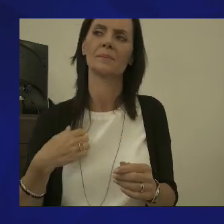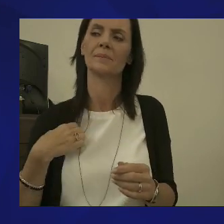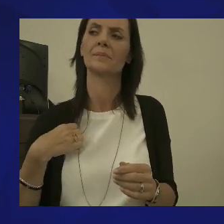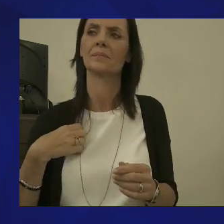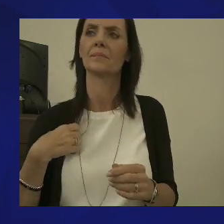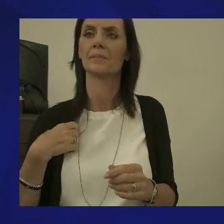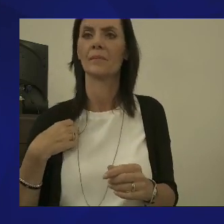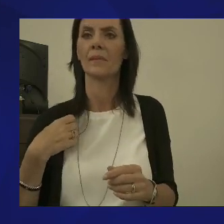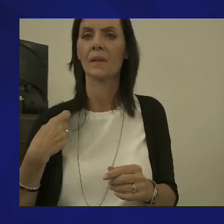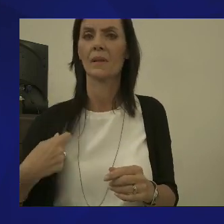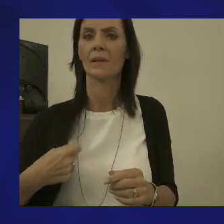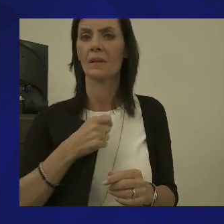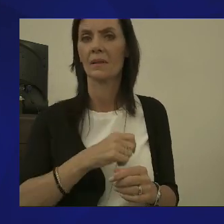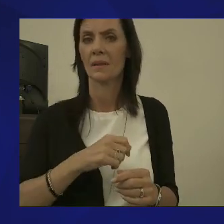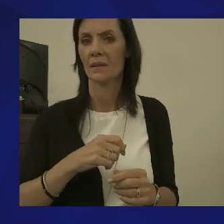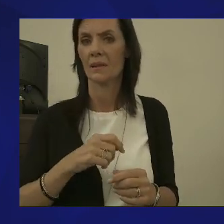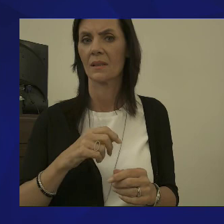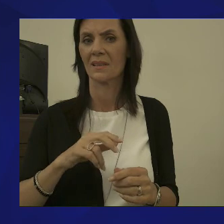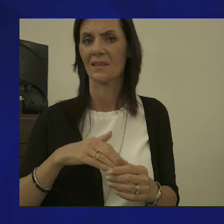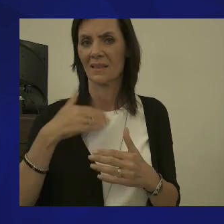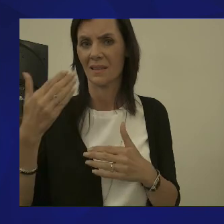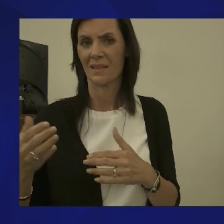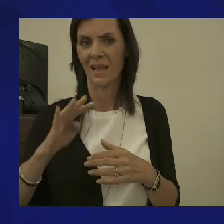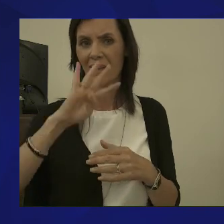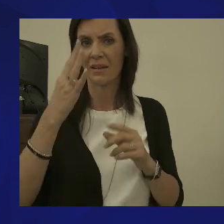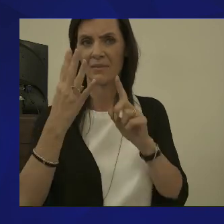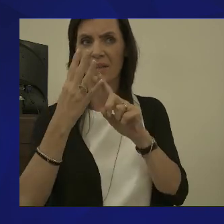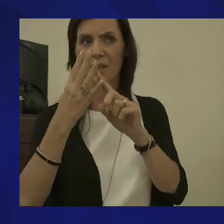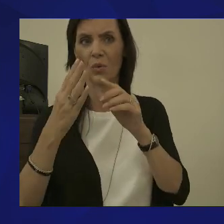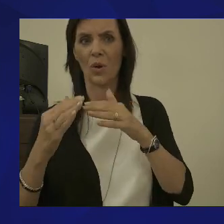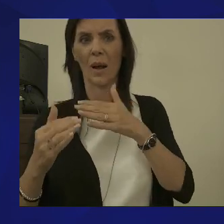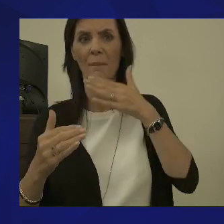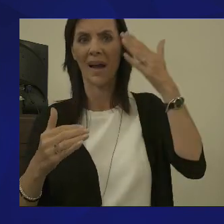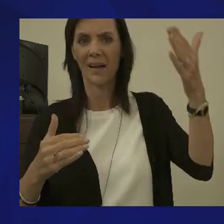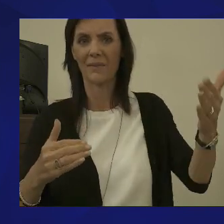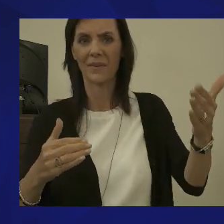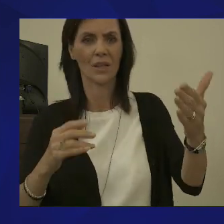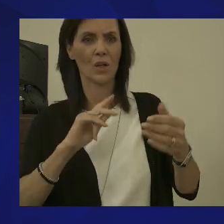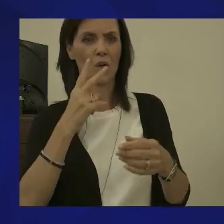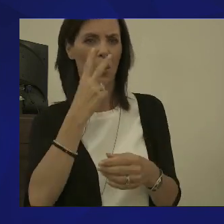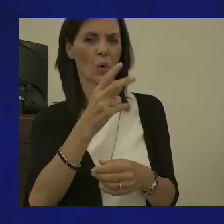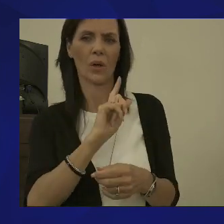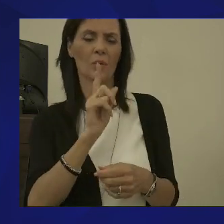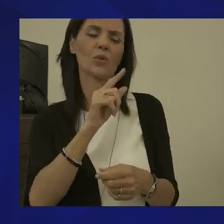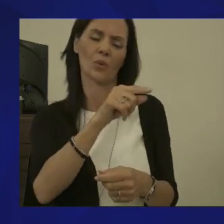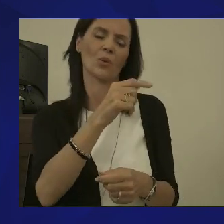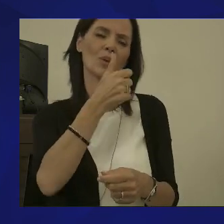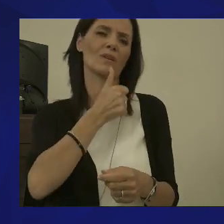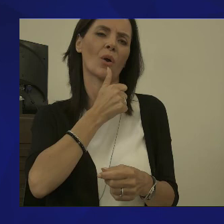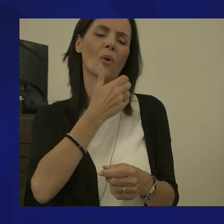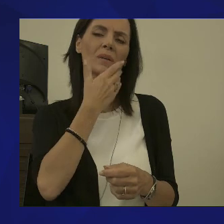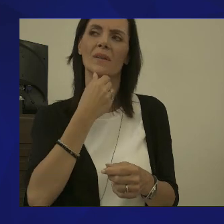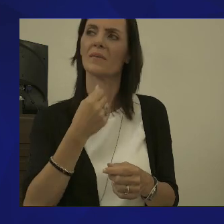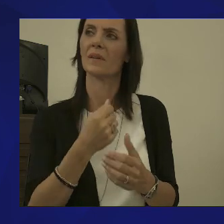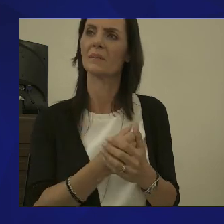הסמוך מאחורנית. הצד הרביעי הוא הצד המערבי ולא רואים אותו, ברור. אתה מדברת על שלוש חזיתות. הוא ירוק לגמרי, אז... שלוש חזיתות. רק